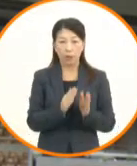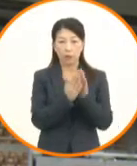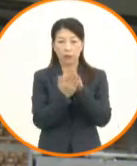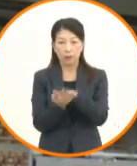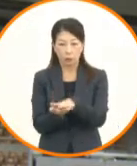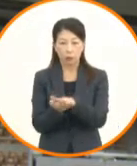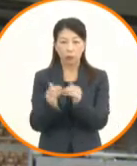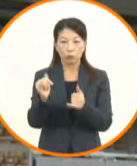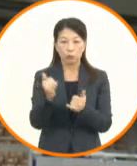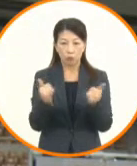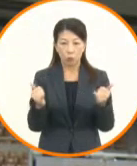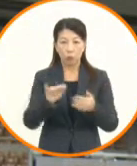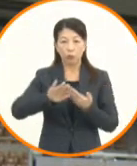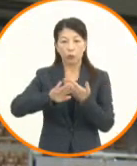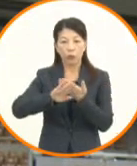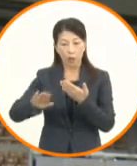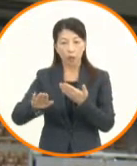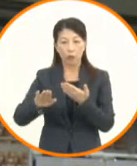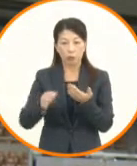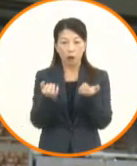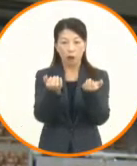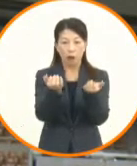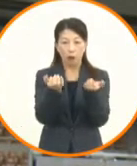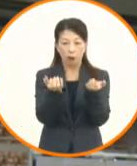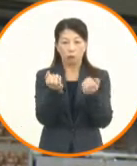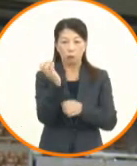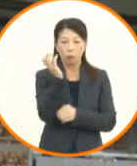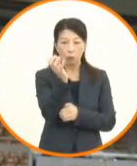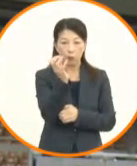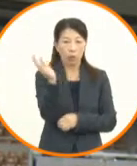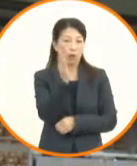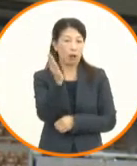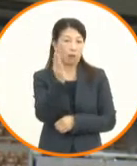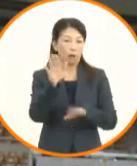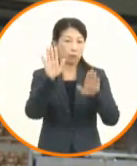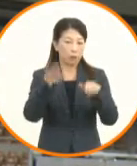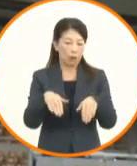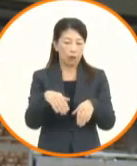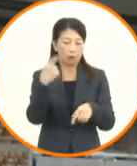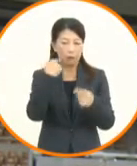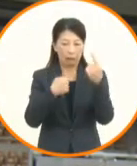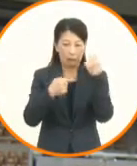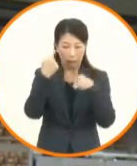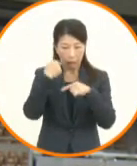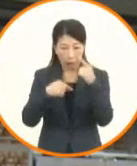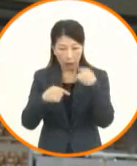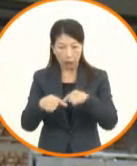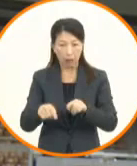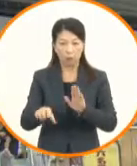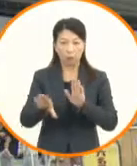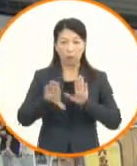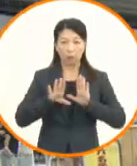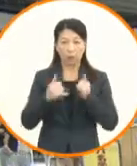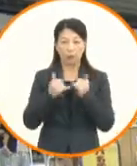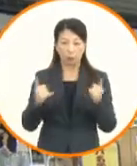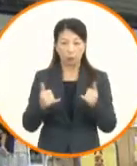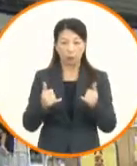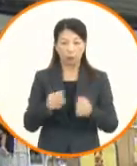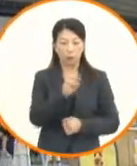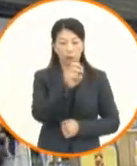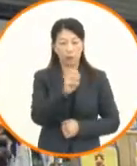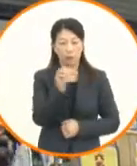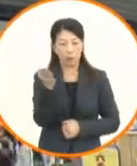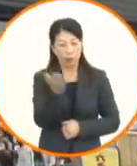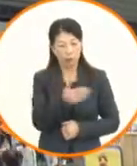された方以外に、家具の固定でせずに、怪我をされた方がですね、お調べて言えば3割